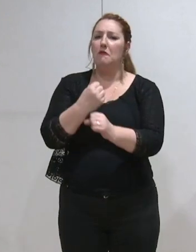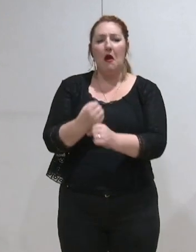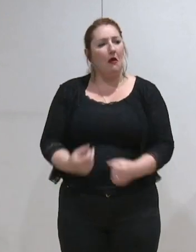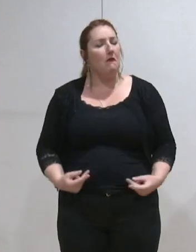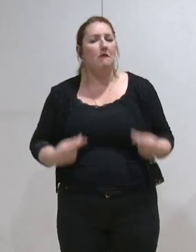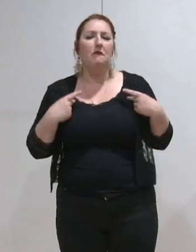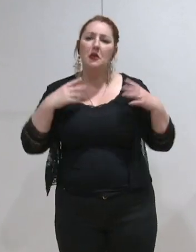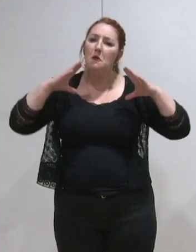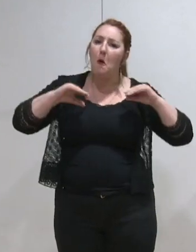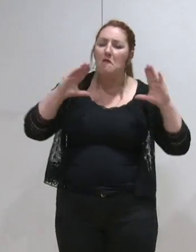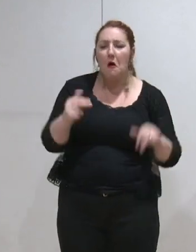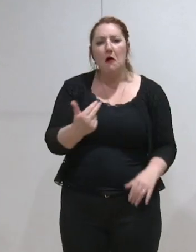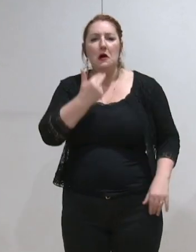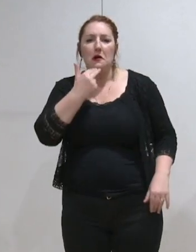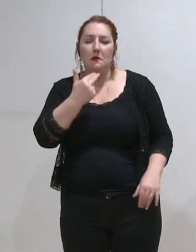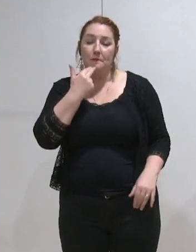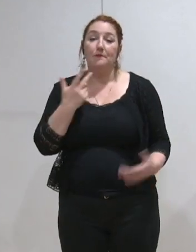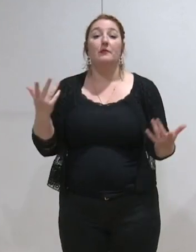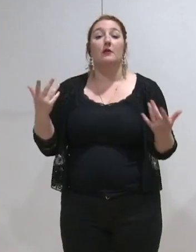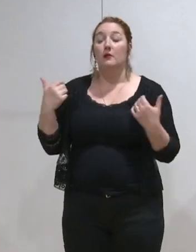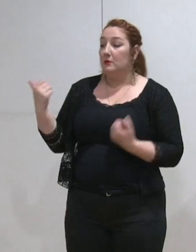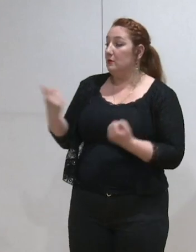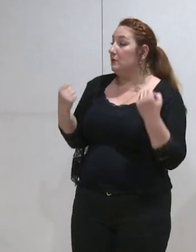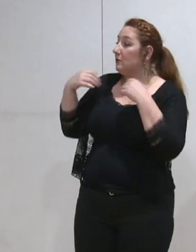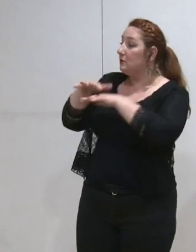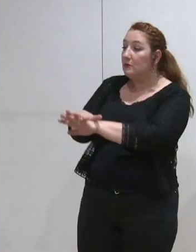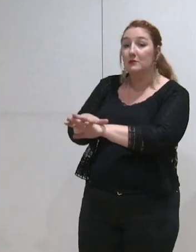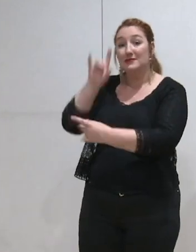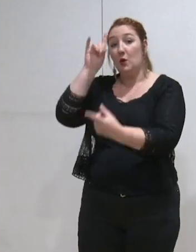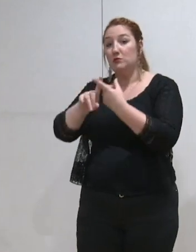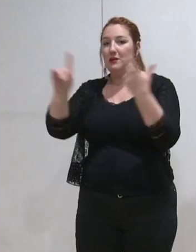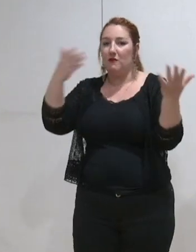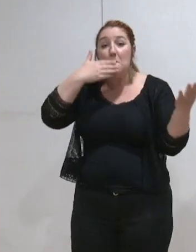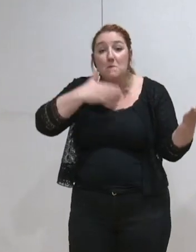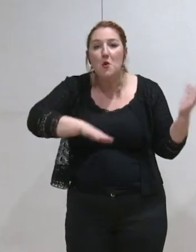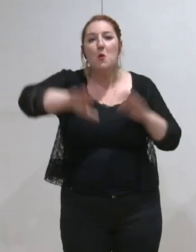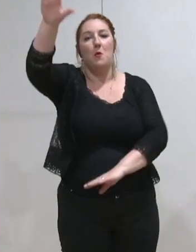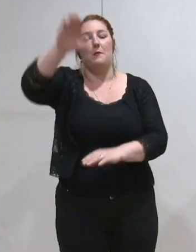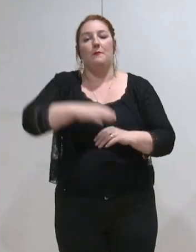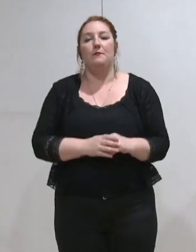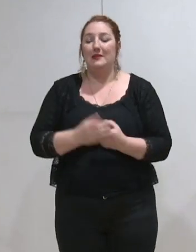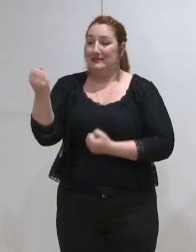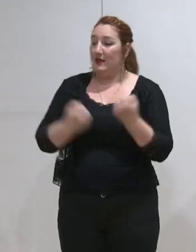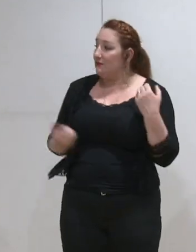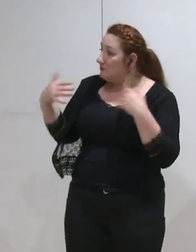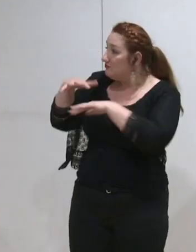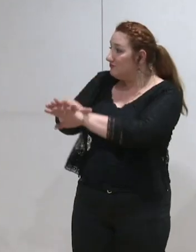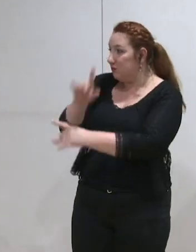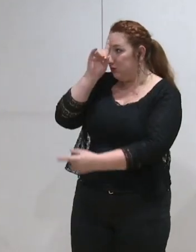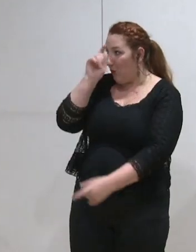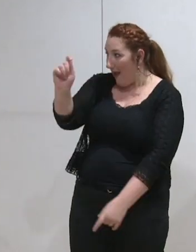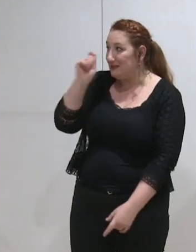là c'est garantir que les services communs sont des services pour faire mieux des services pour partager une expertise pour